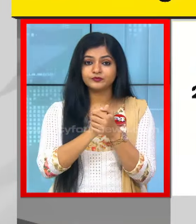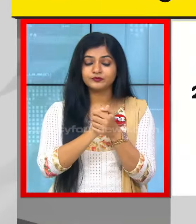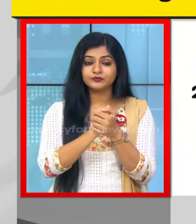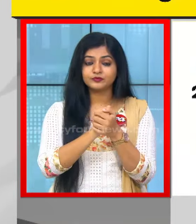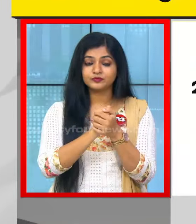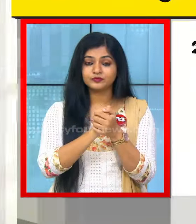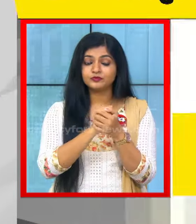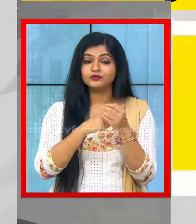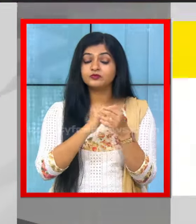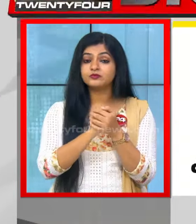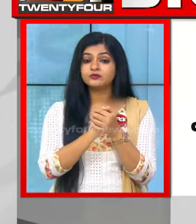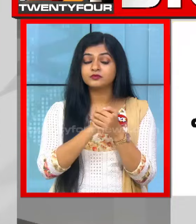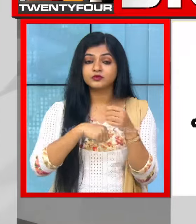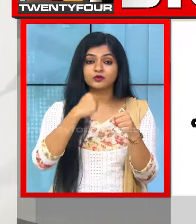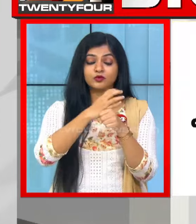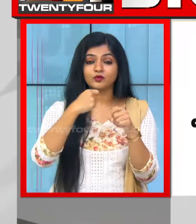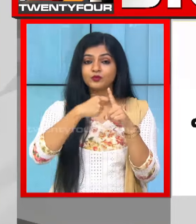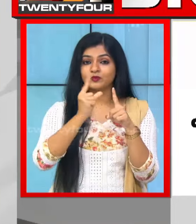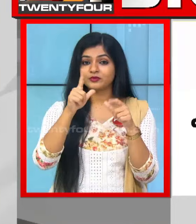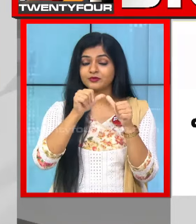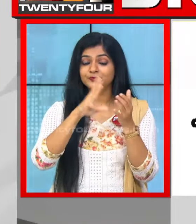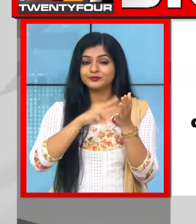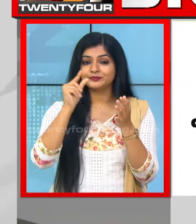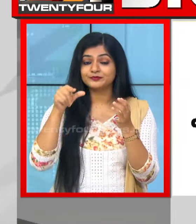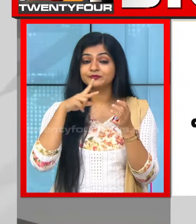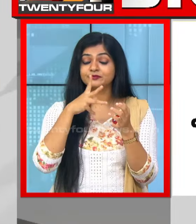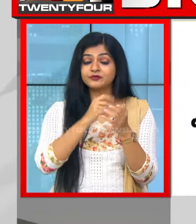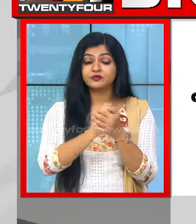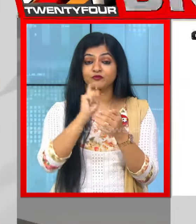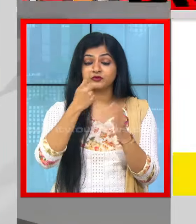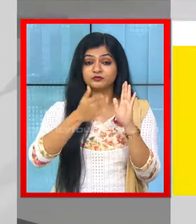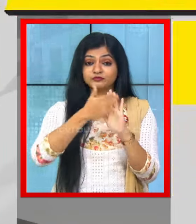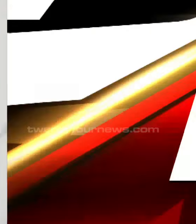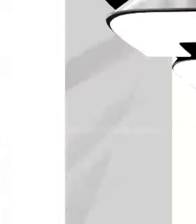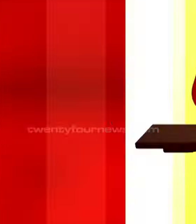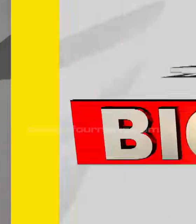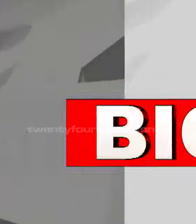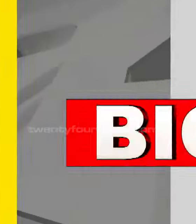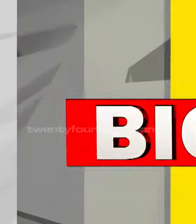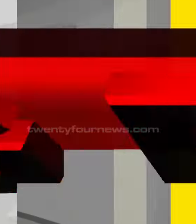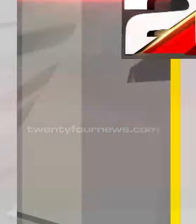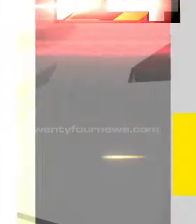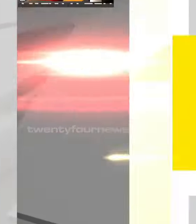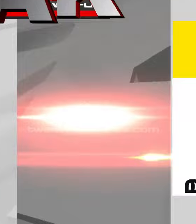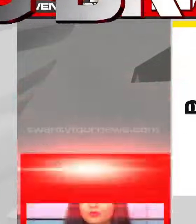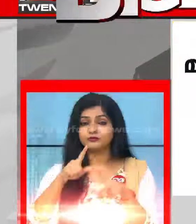പറയാൻ തോന്നുന്നു അതായത് ഗോകുലം ഗോപാലേട്ടൻ പറഞ്ഞത് ആദ്യം വീടുകൾ നിർമ്മിച്ചു നൽകുന്നത് ഈമയും ഗോകുലം ഗോപാലേട്ടനും